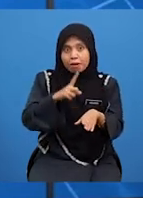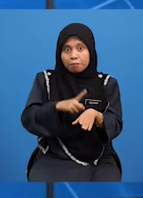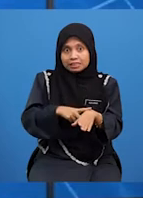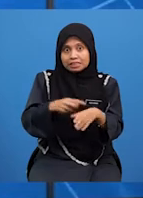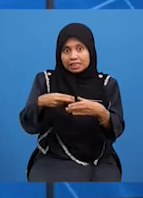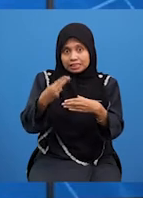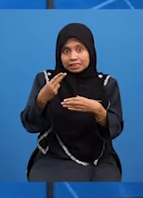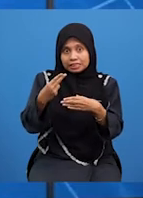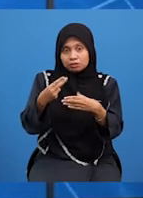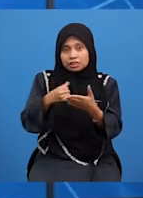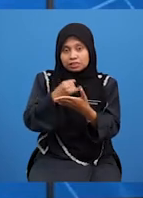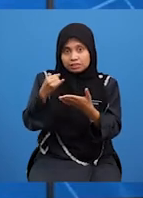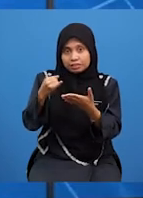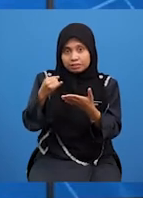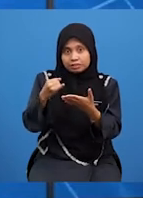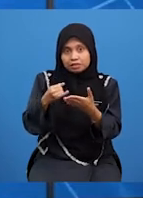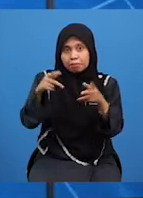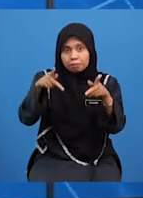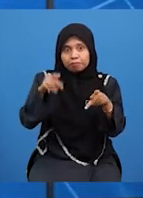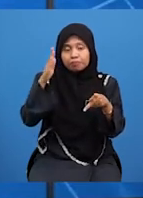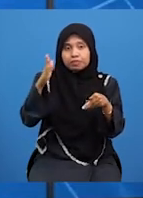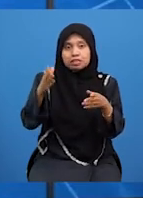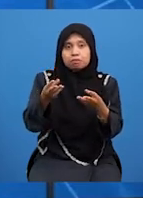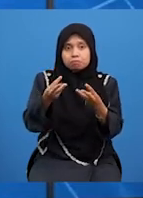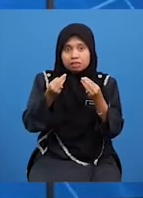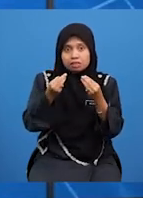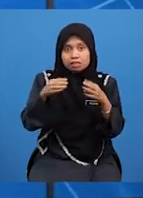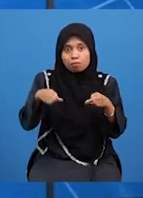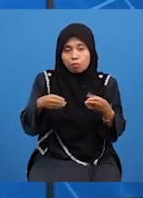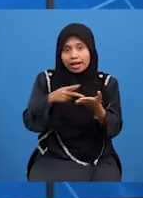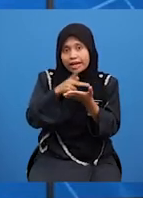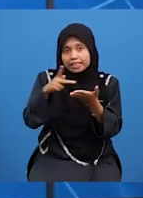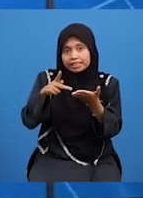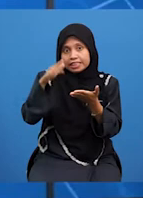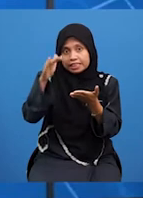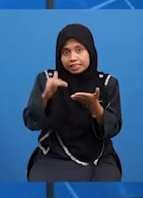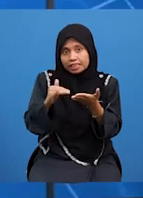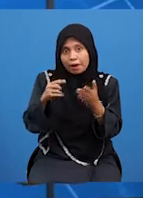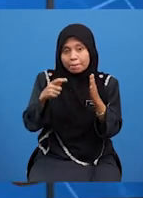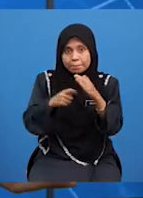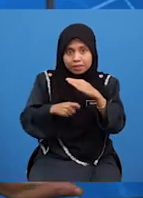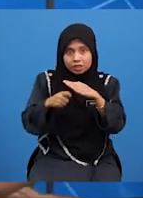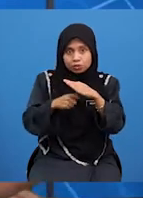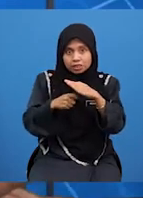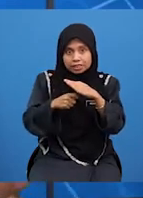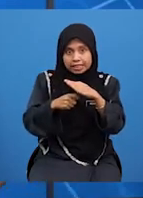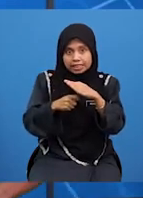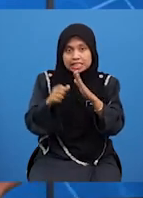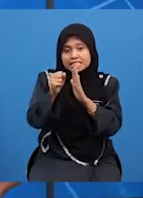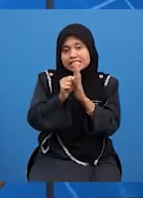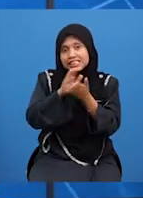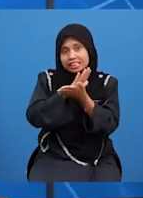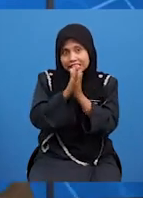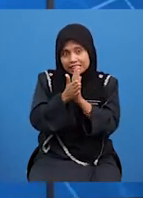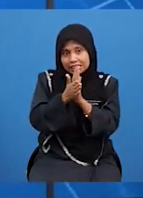lukisan pengkaryaan setting, pelajar akan diminta membuat kajian lukisan yang berteraskan objek sejadi dan objek